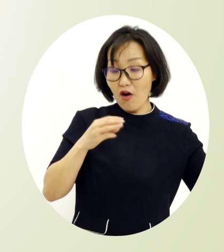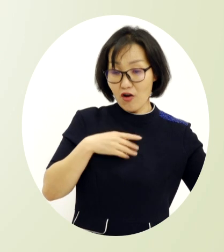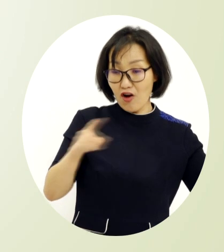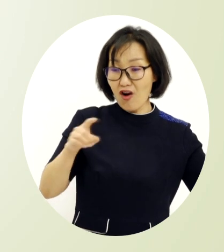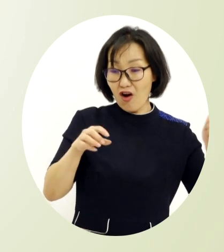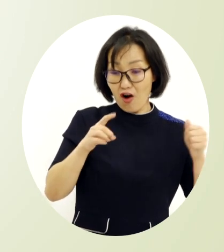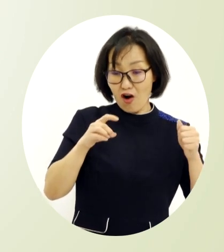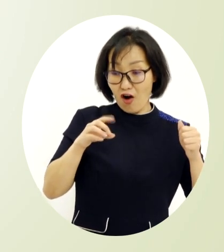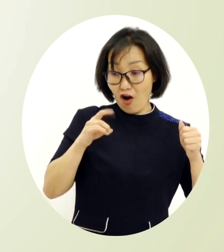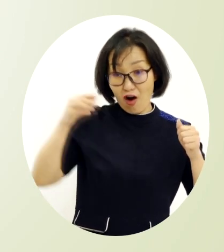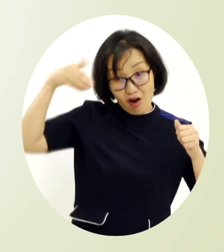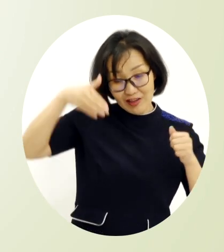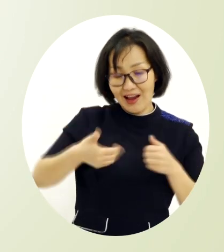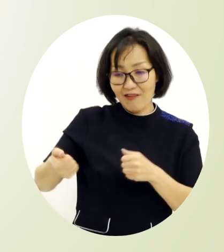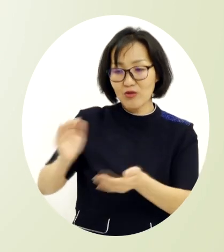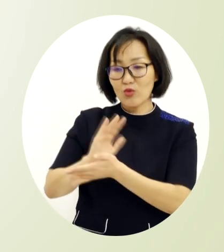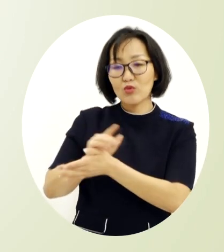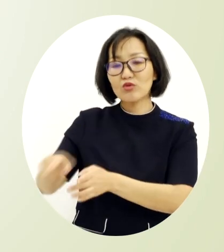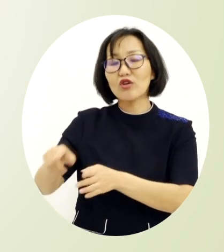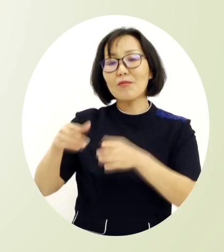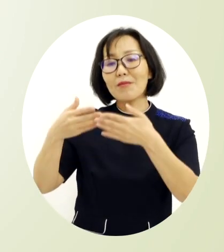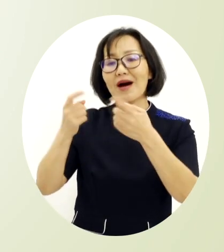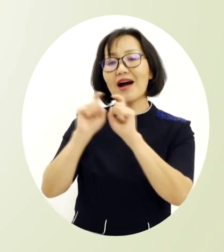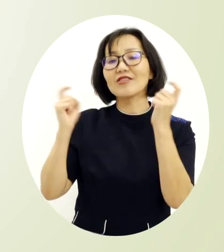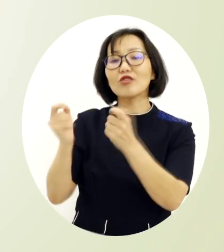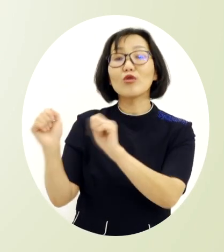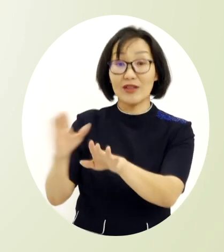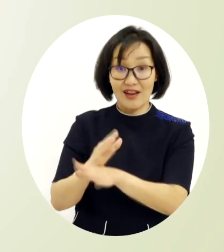төвөөс оройтож ирэх байх шүү гэж захиад гарав.